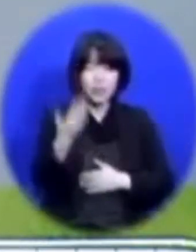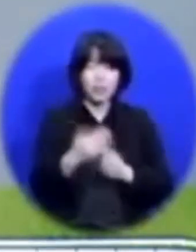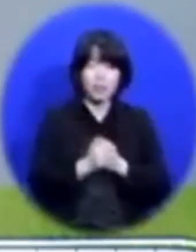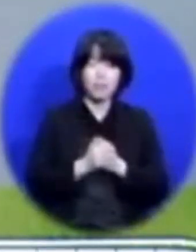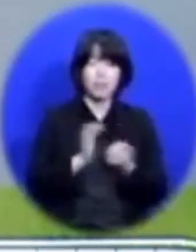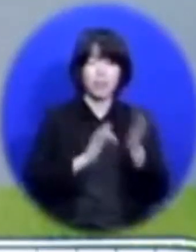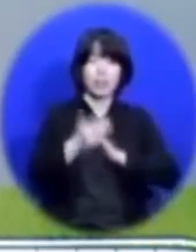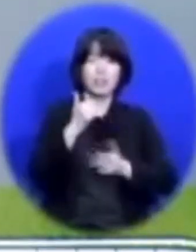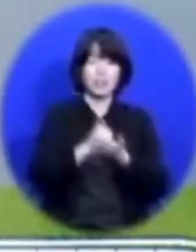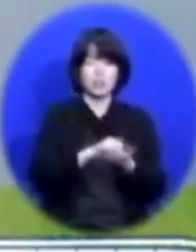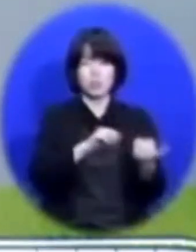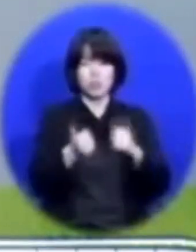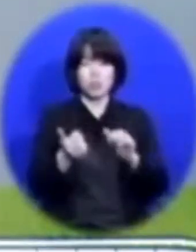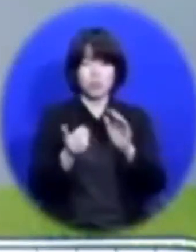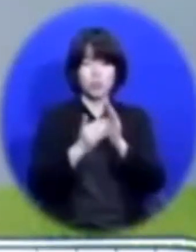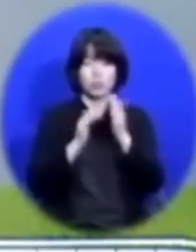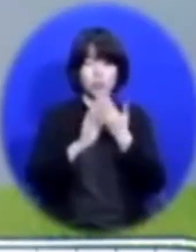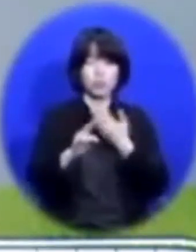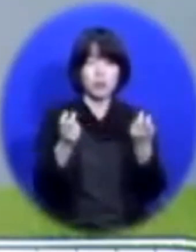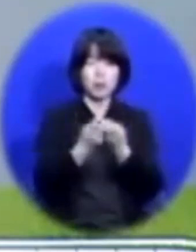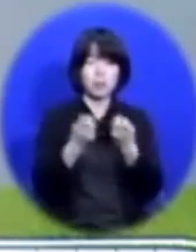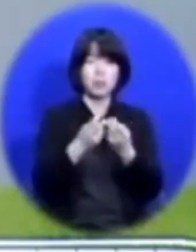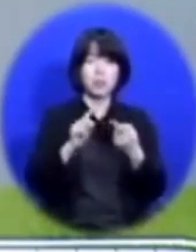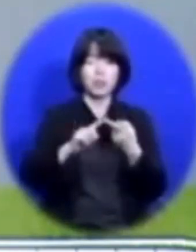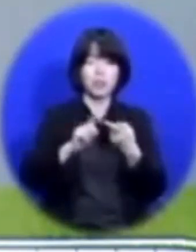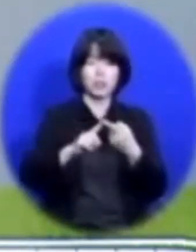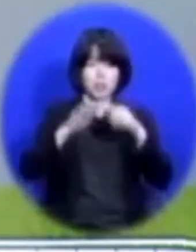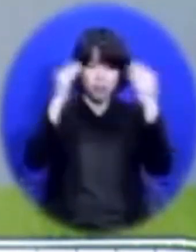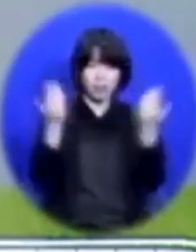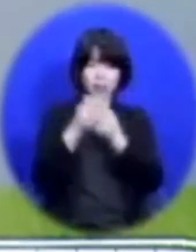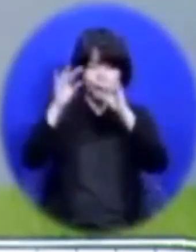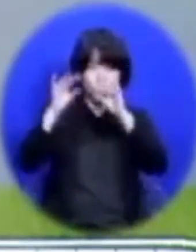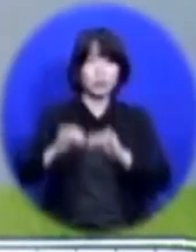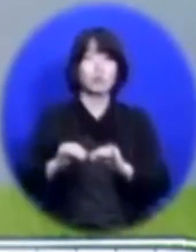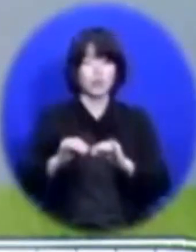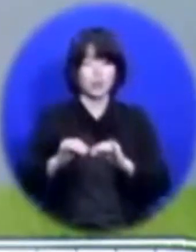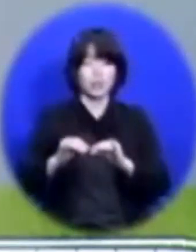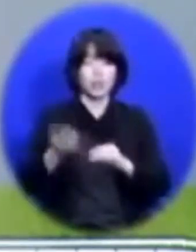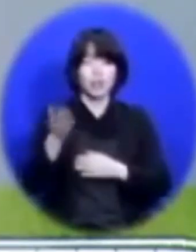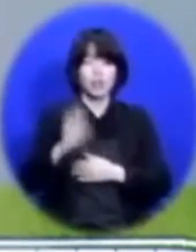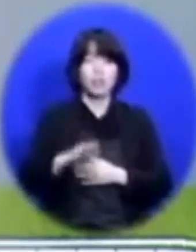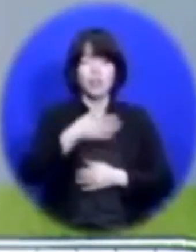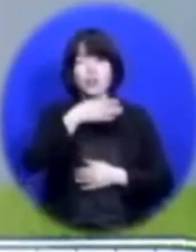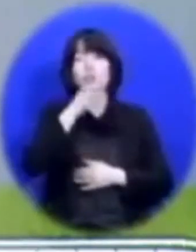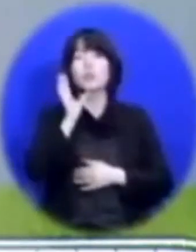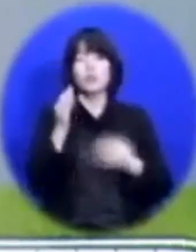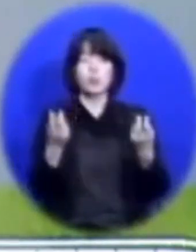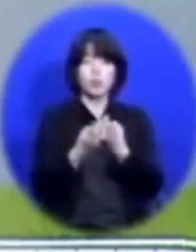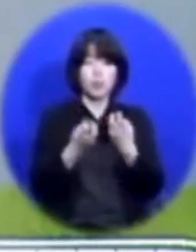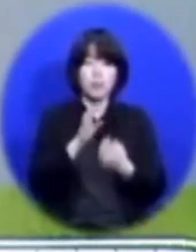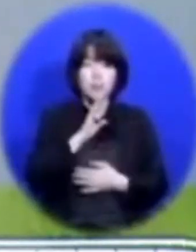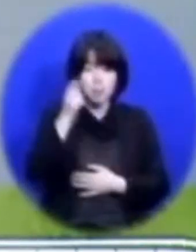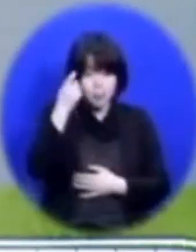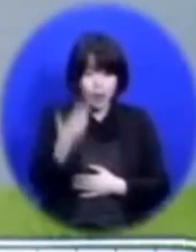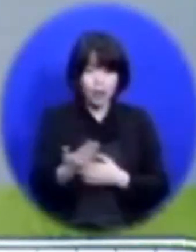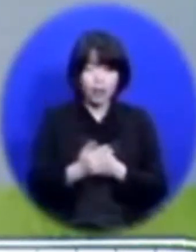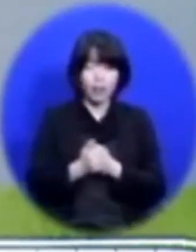모두예수님이 회사의문제해결책이라는데동의하시죠.그렇다면 예수님은당신의노년문제에대한해결책이기도한가요?